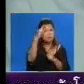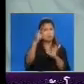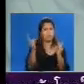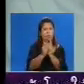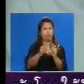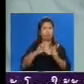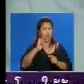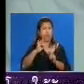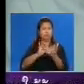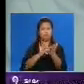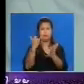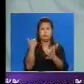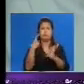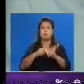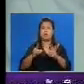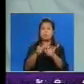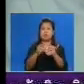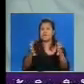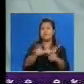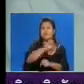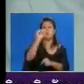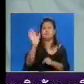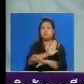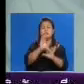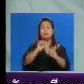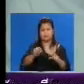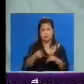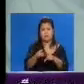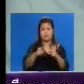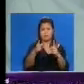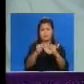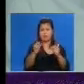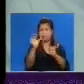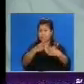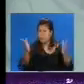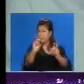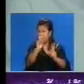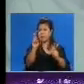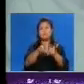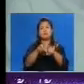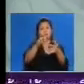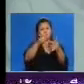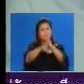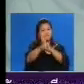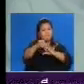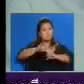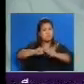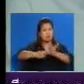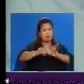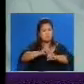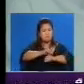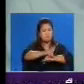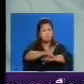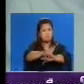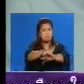เชดานะครับแตนั่ยไมใชเรใหญ่มากัจะเปเรใหญ่มากสามารเชื่อนั้นนั้นเริ่แงกจ่าย แล